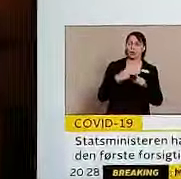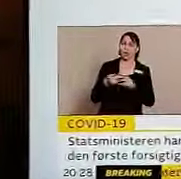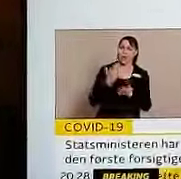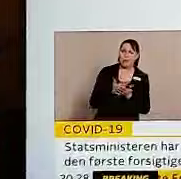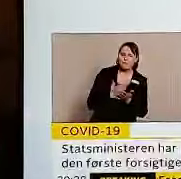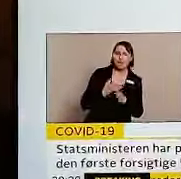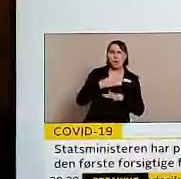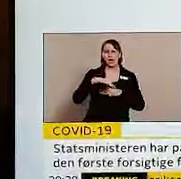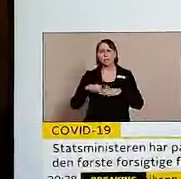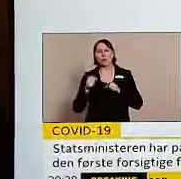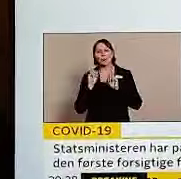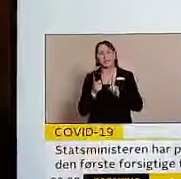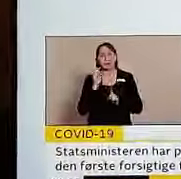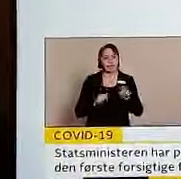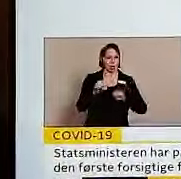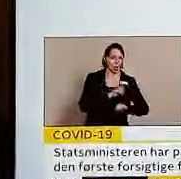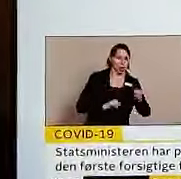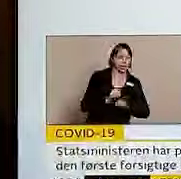كما ذكر وزير الصحة